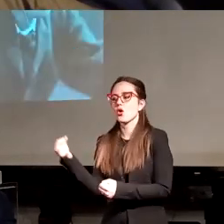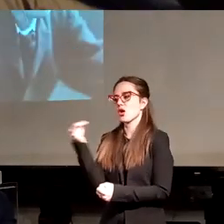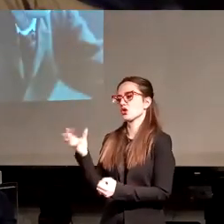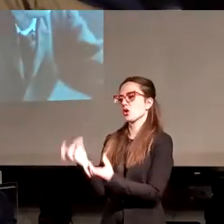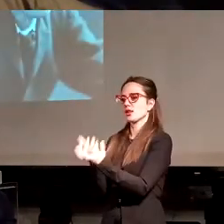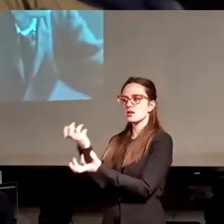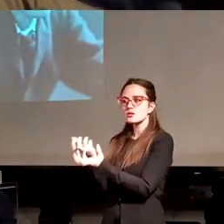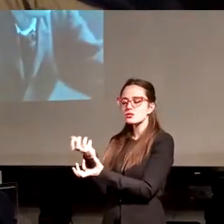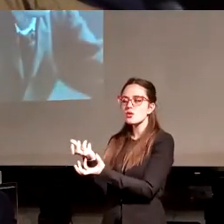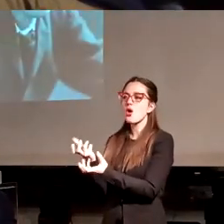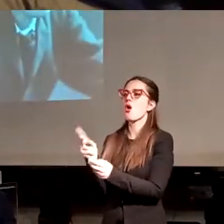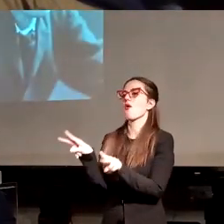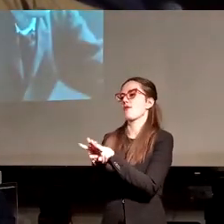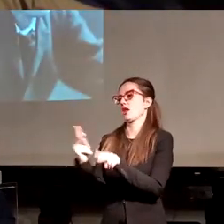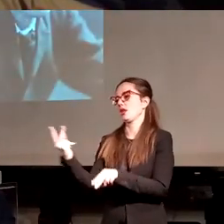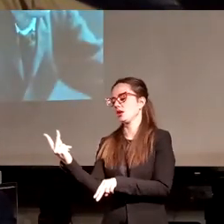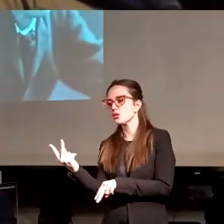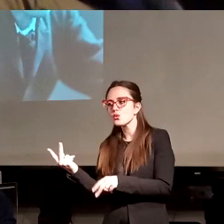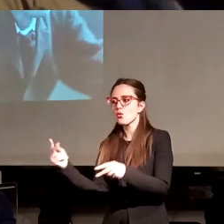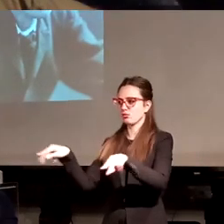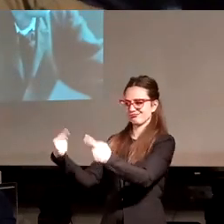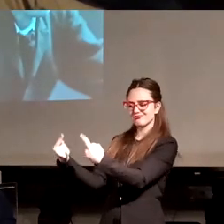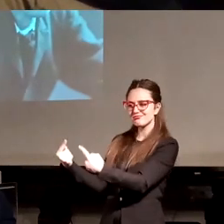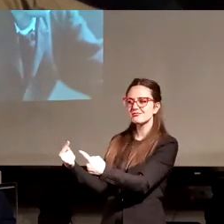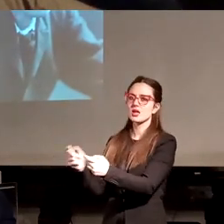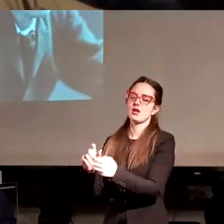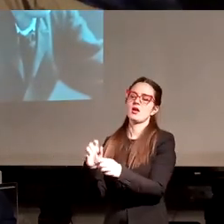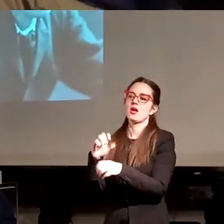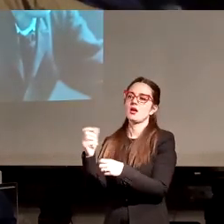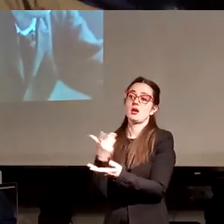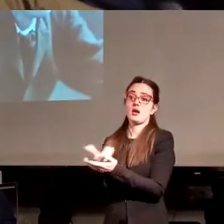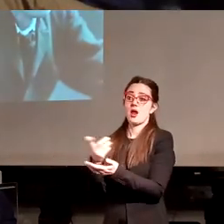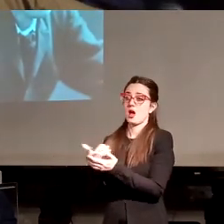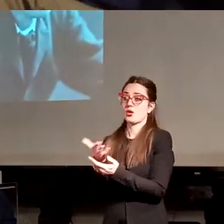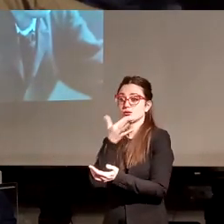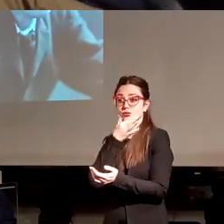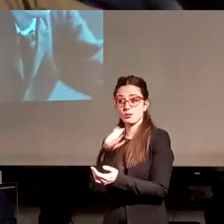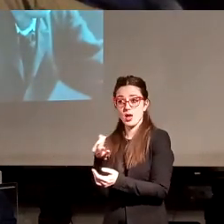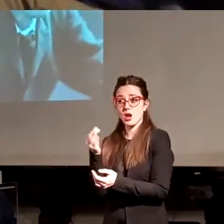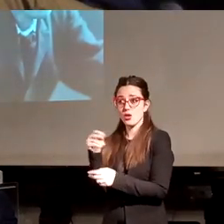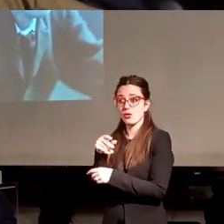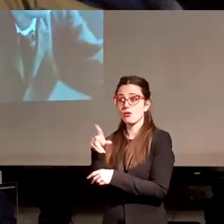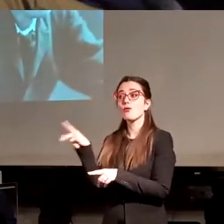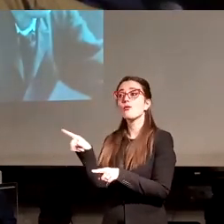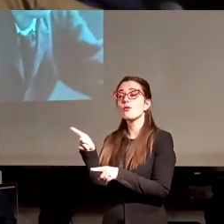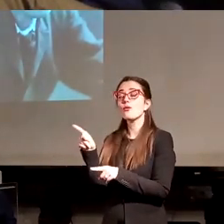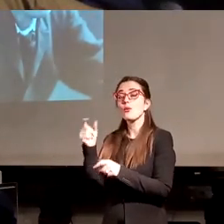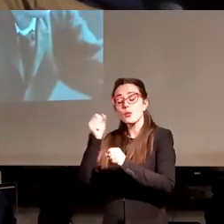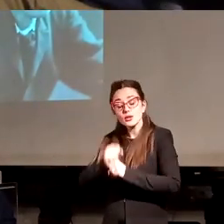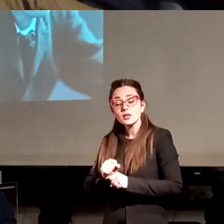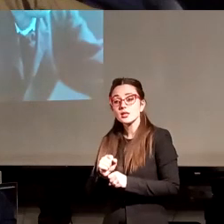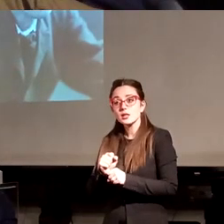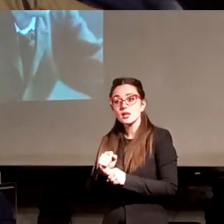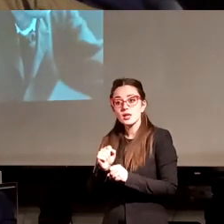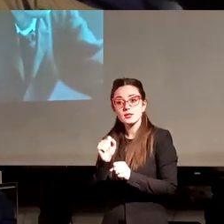ai due fratelli in lotta tra di loro c'è un racconto straordinario è riuscito a trovare una delle poche cose che si trova in